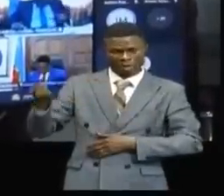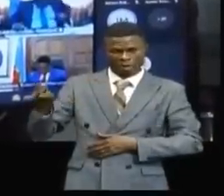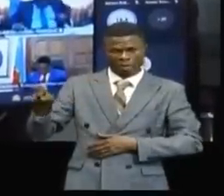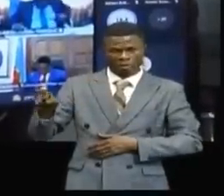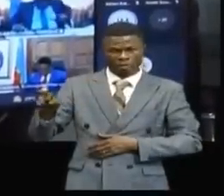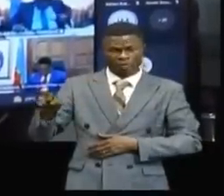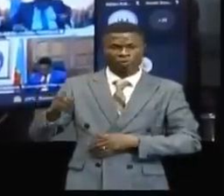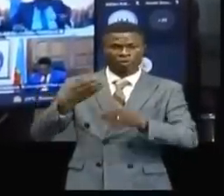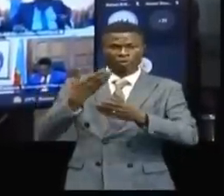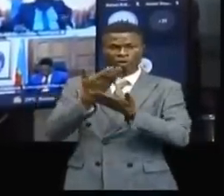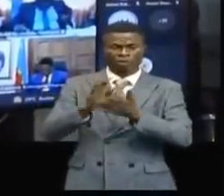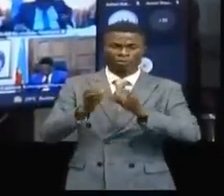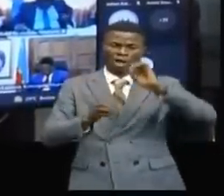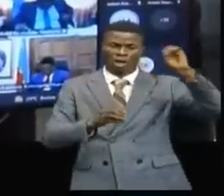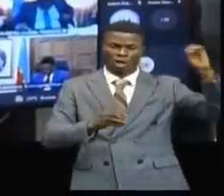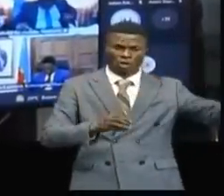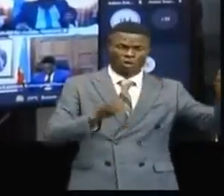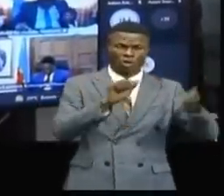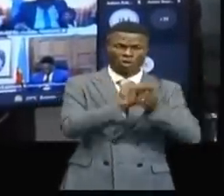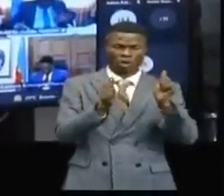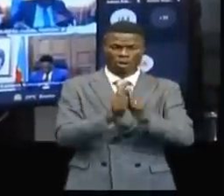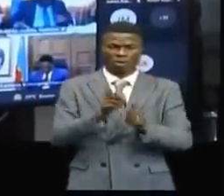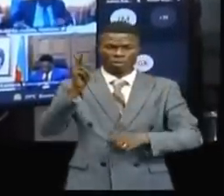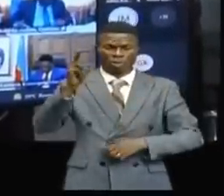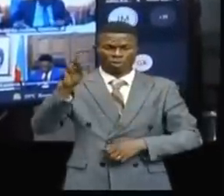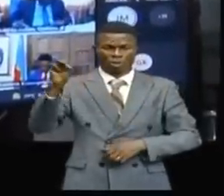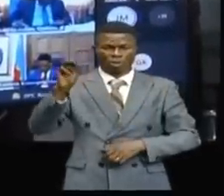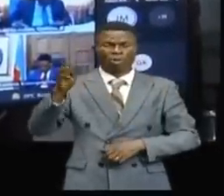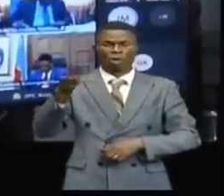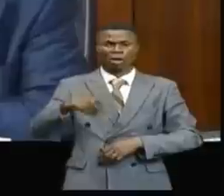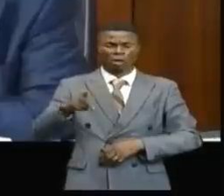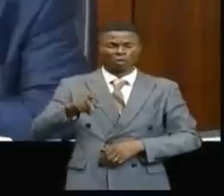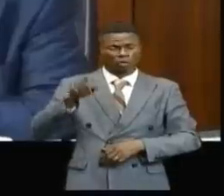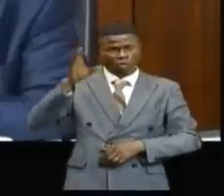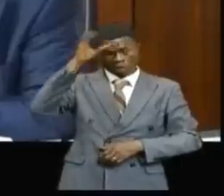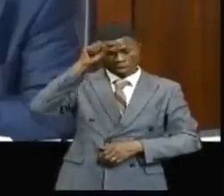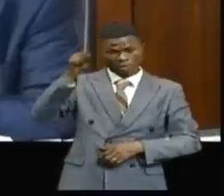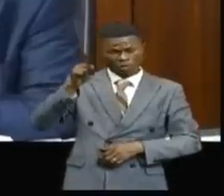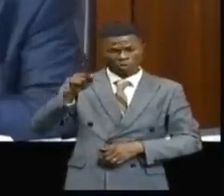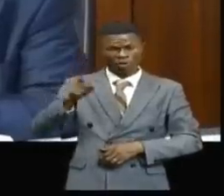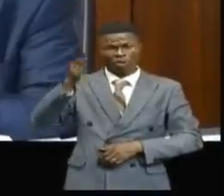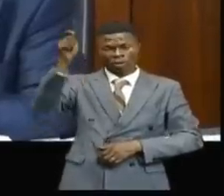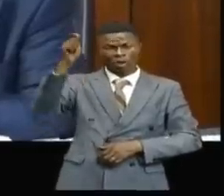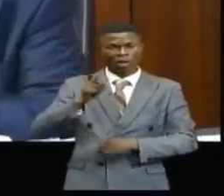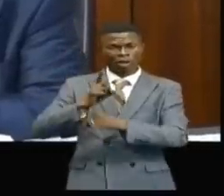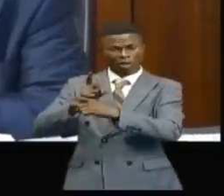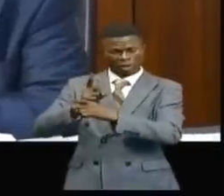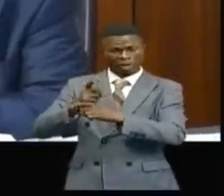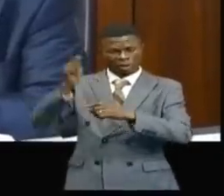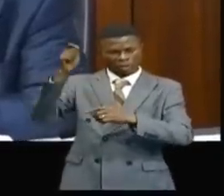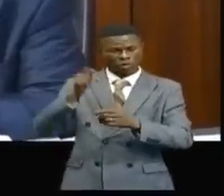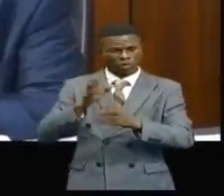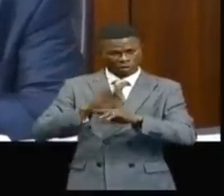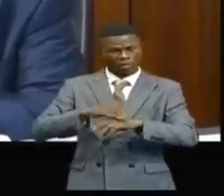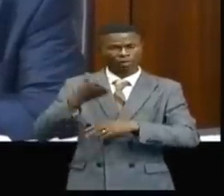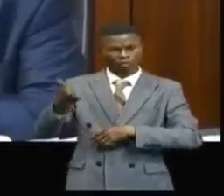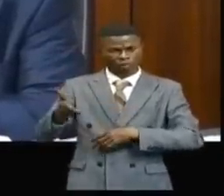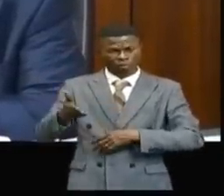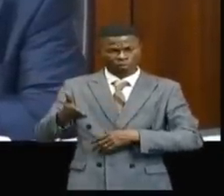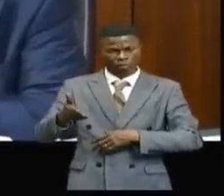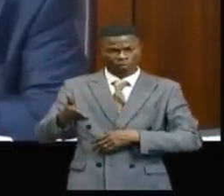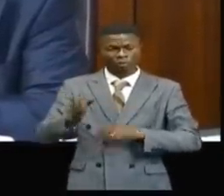À l'Ouest, la situation de Kwamout dans la province du Maïndombé sous contrôle des forces de défense et de sécurité et